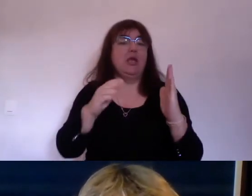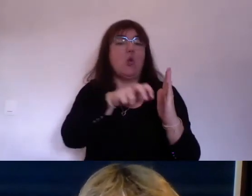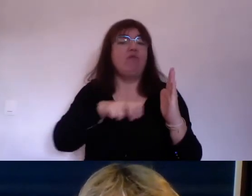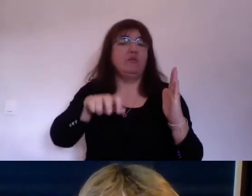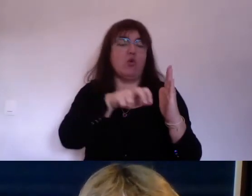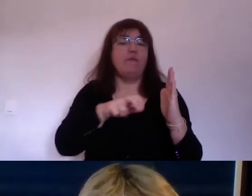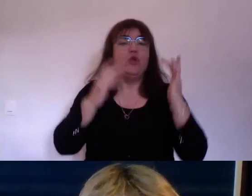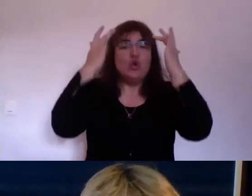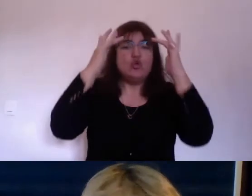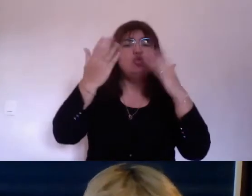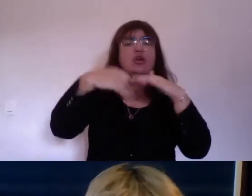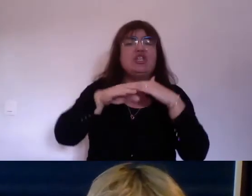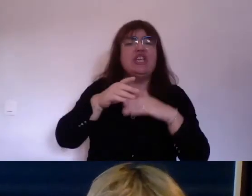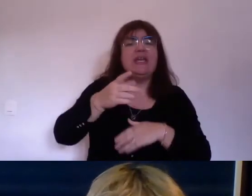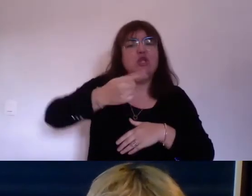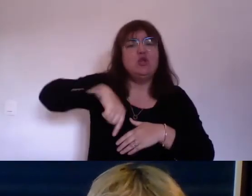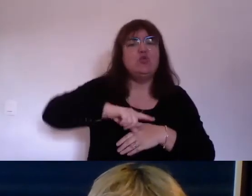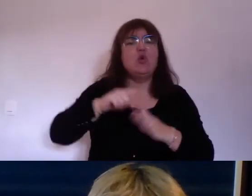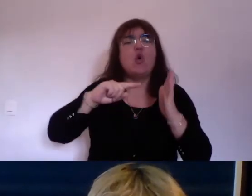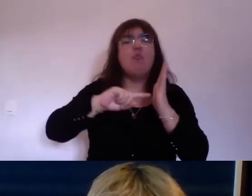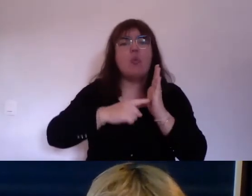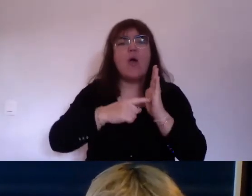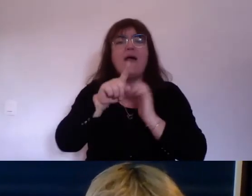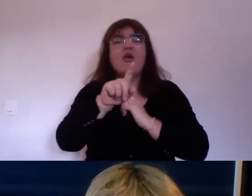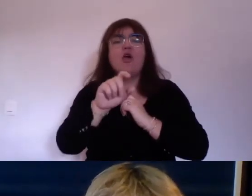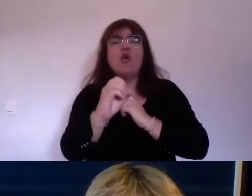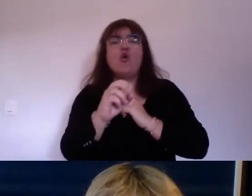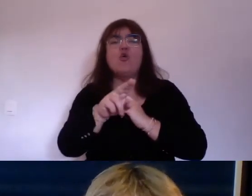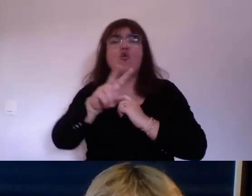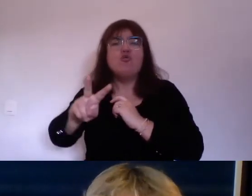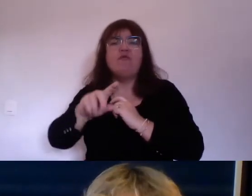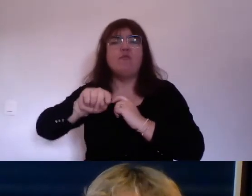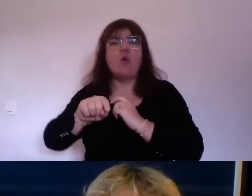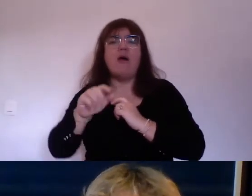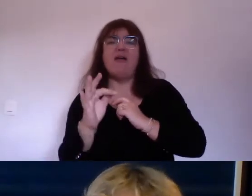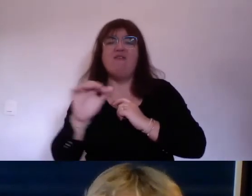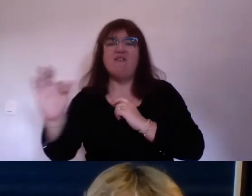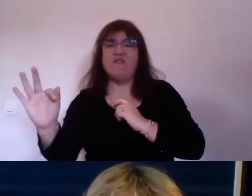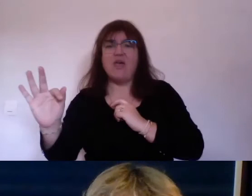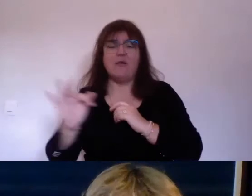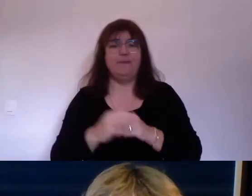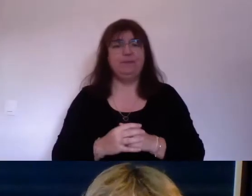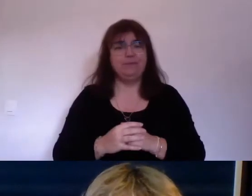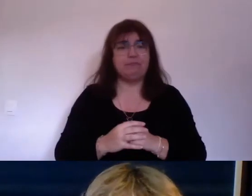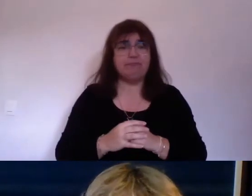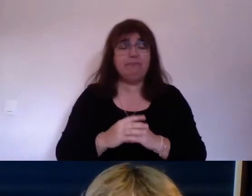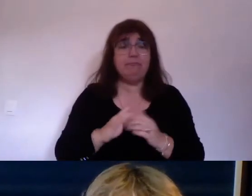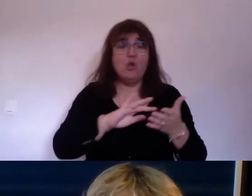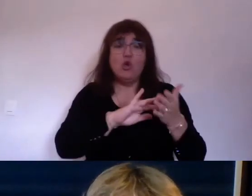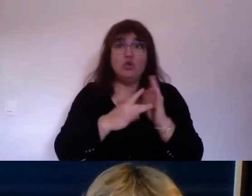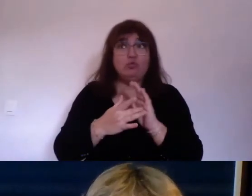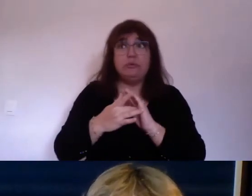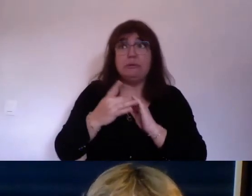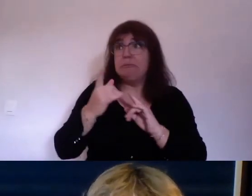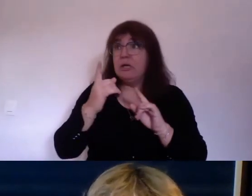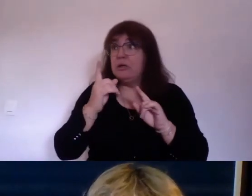culturechez-nous.gouv.fr tout simplement, et qui regroupe des ressources en ligne publiées par les établissements relevant du ministère.